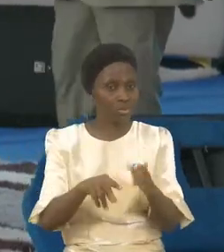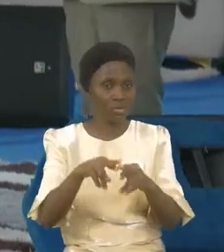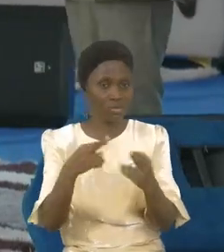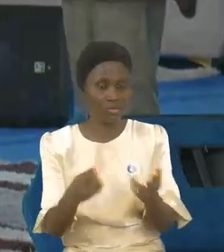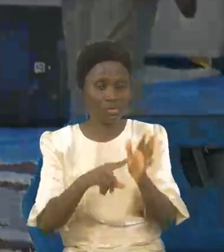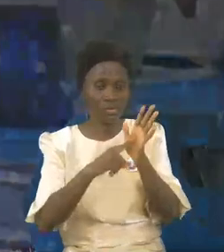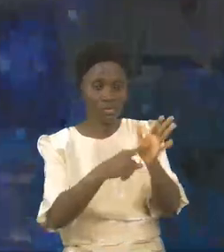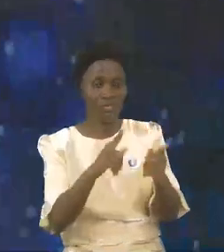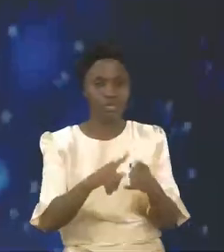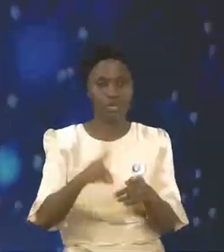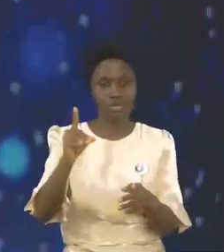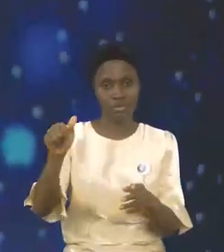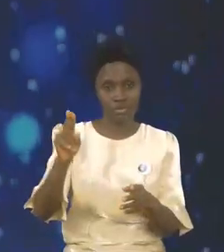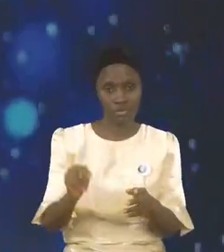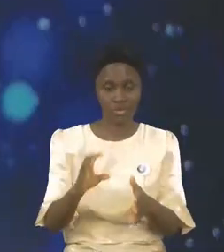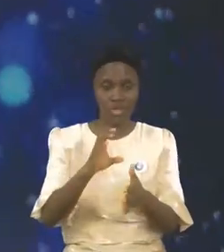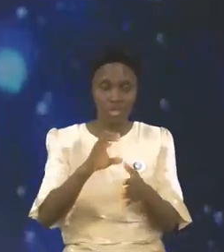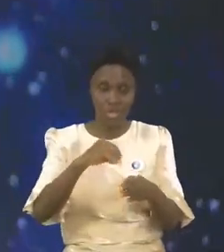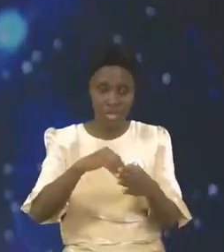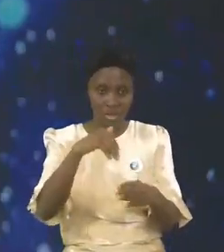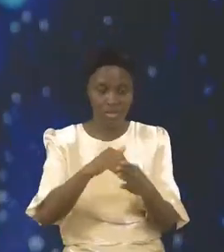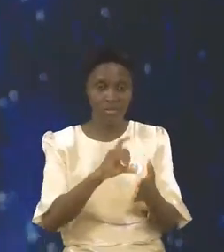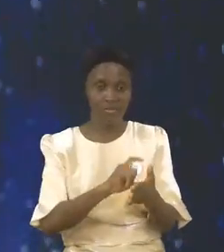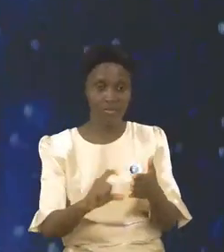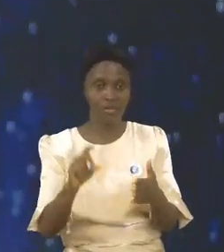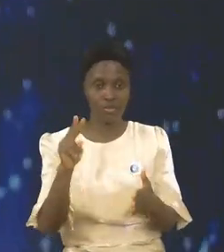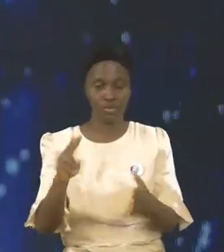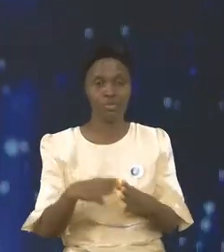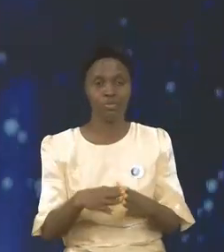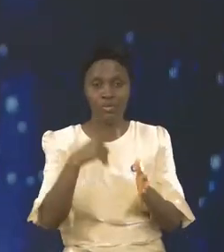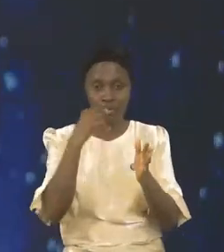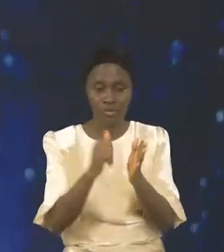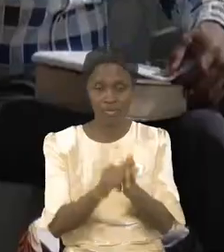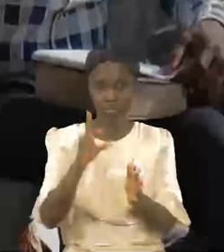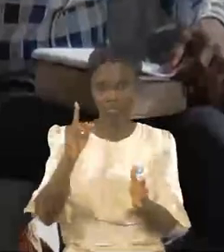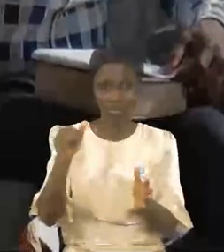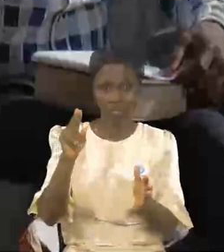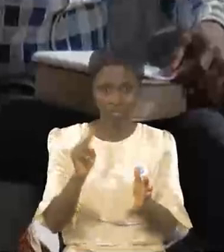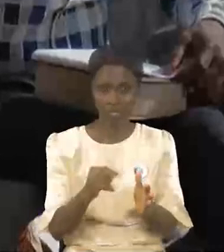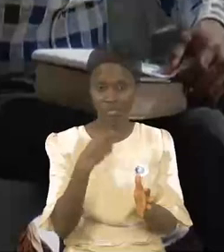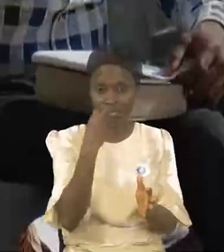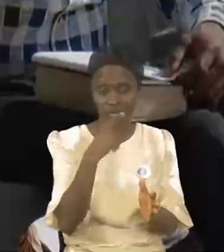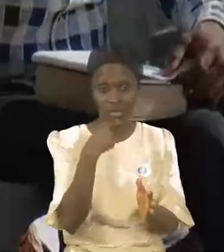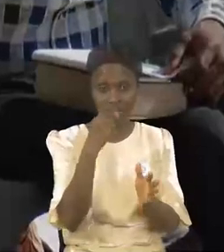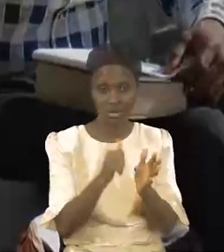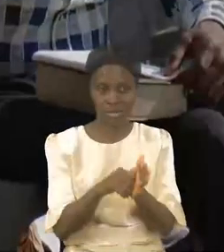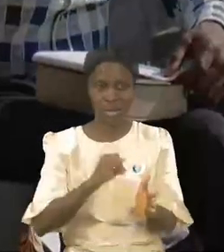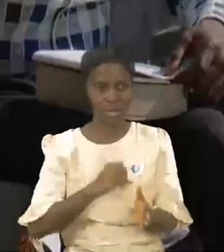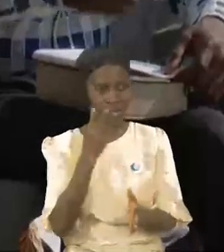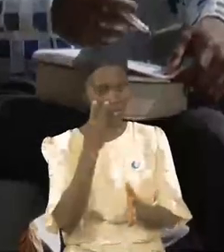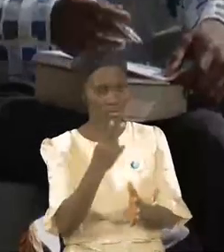comme des bêtes. C'est ce qui est révélé à Daniel. Maintenant, vous allez voir le verset 2. Daniel 7, 2, qui